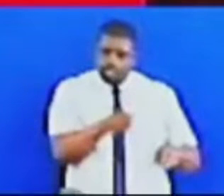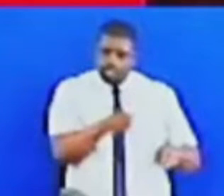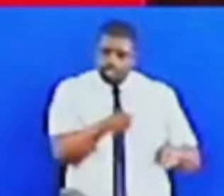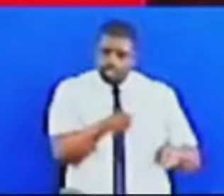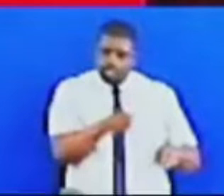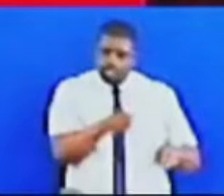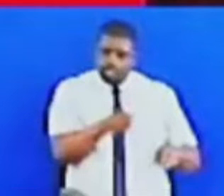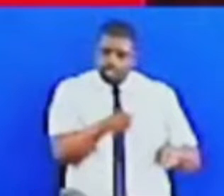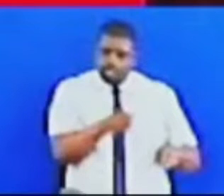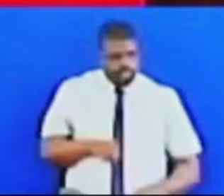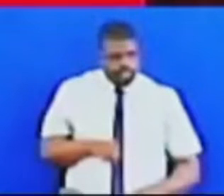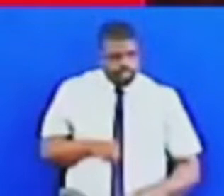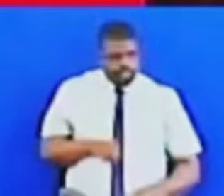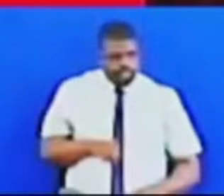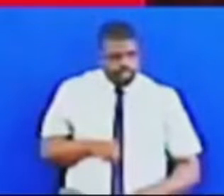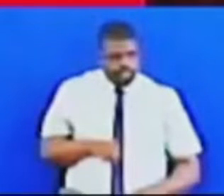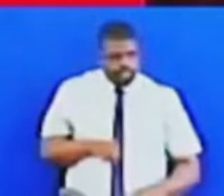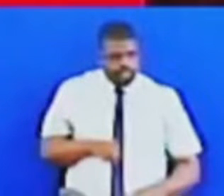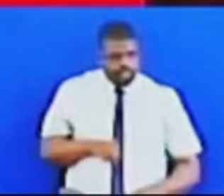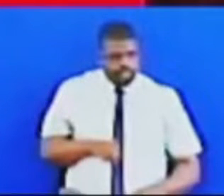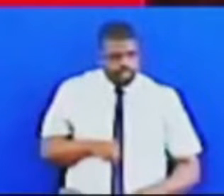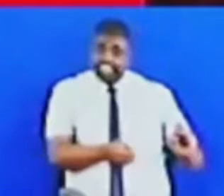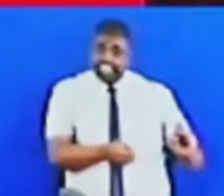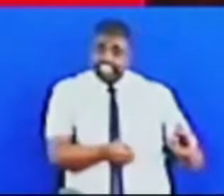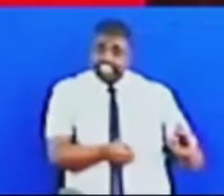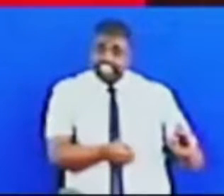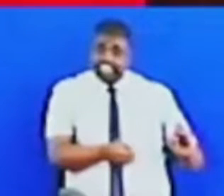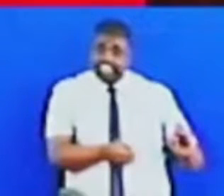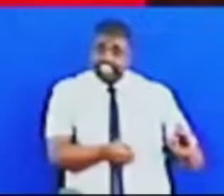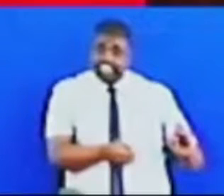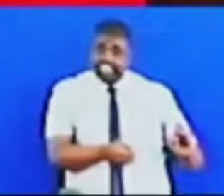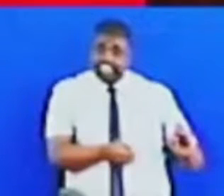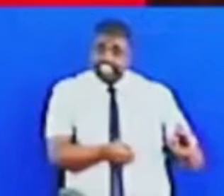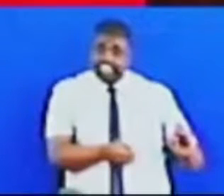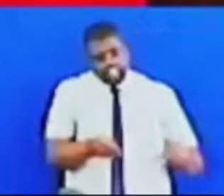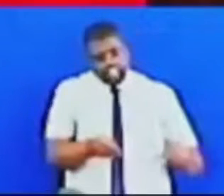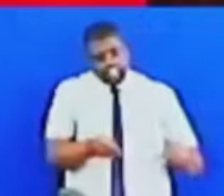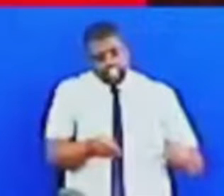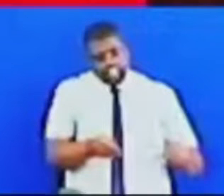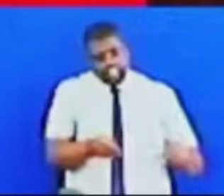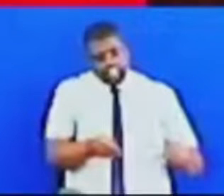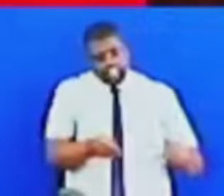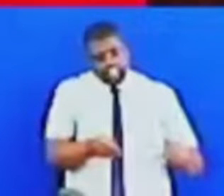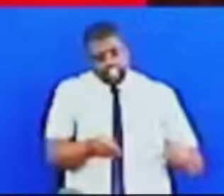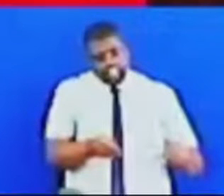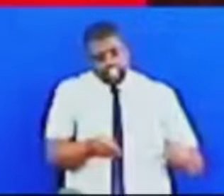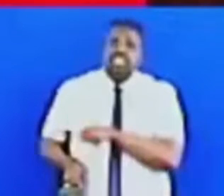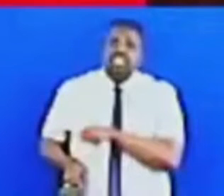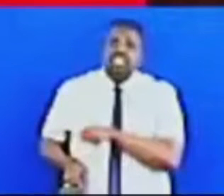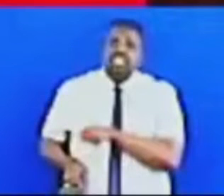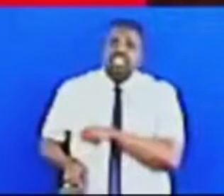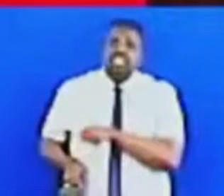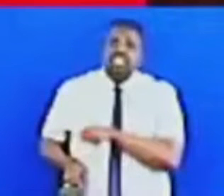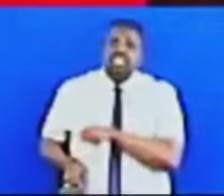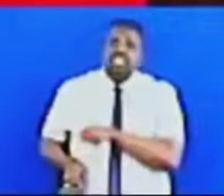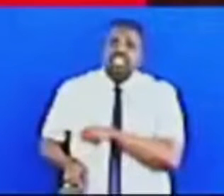kwenye mikataba hiyo kuna kipengele ambacho kinasema ukichelewesha kumlipa mkandarasi utatakiwa